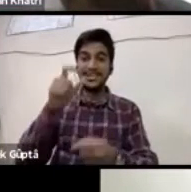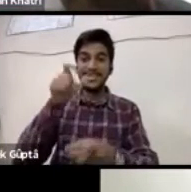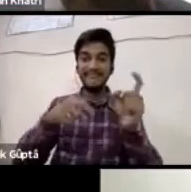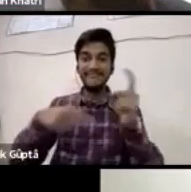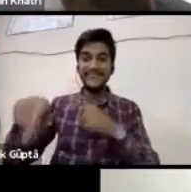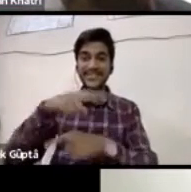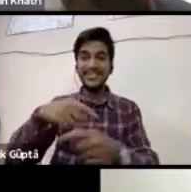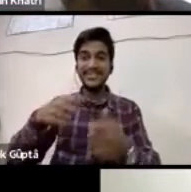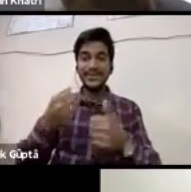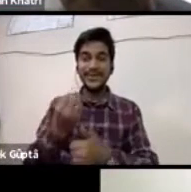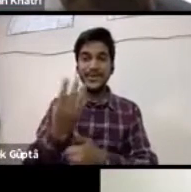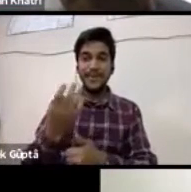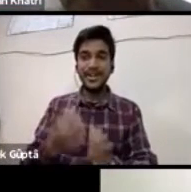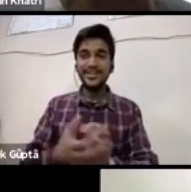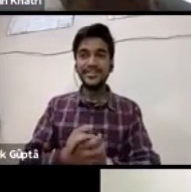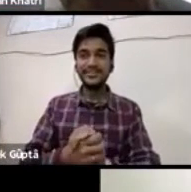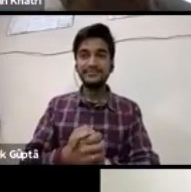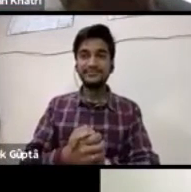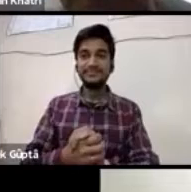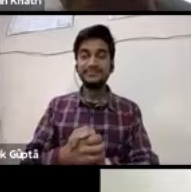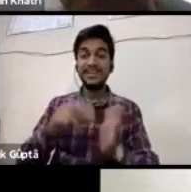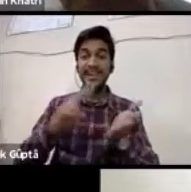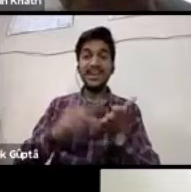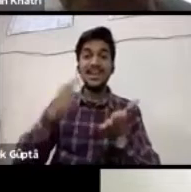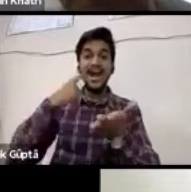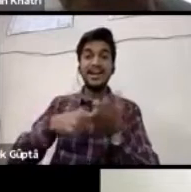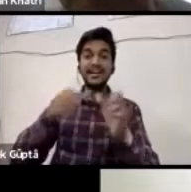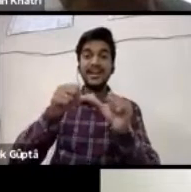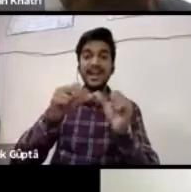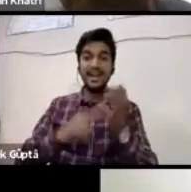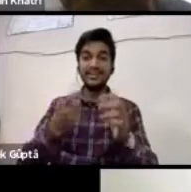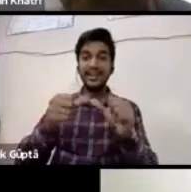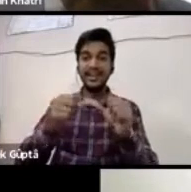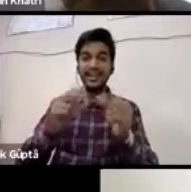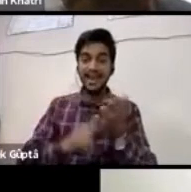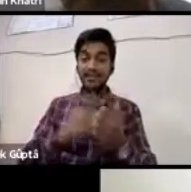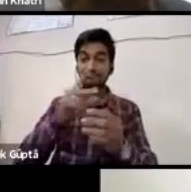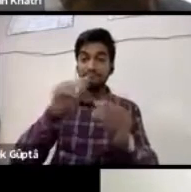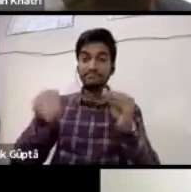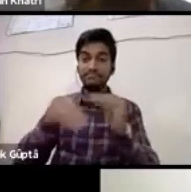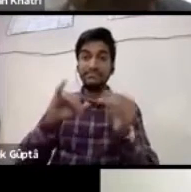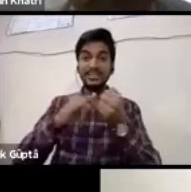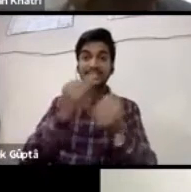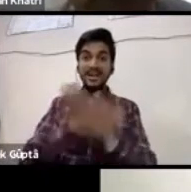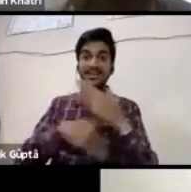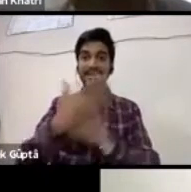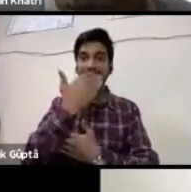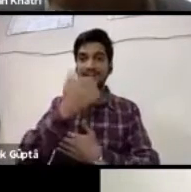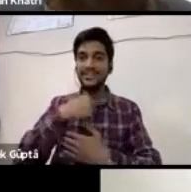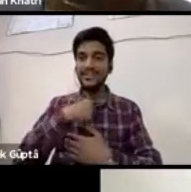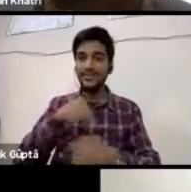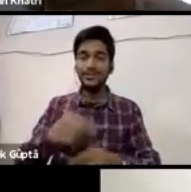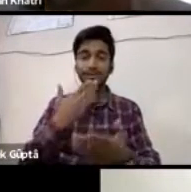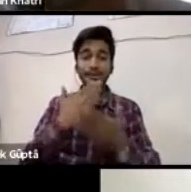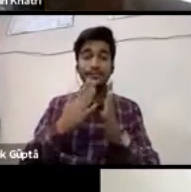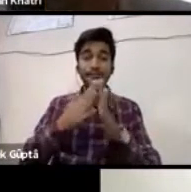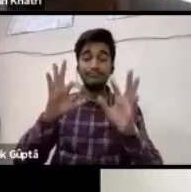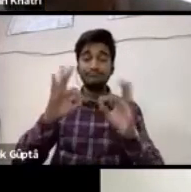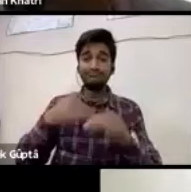and Niranjan sir, thank you Sarthak for inviting me here. This is a great